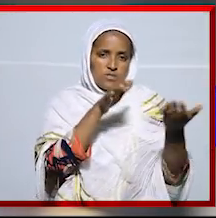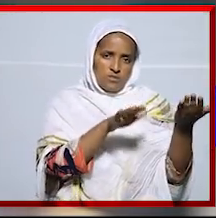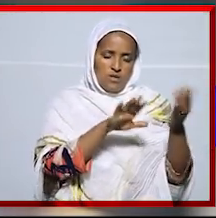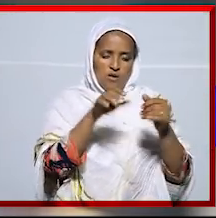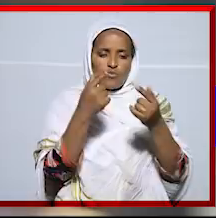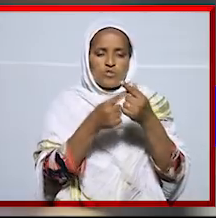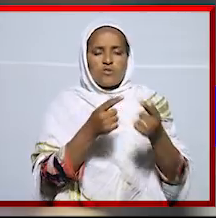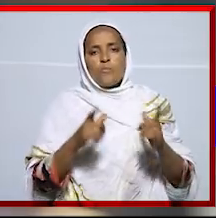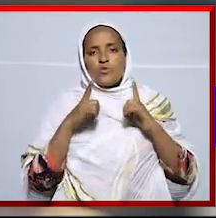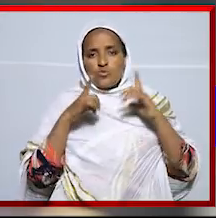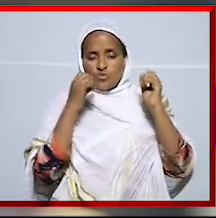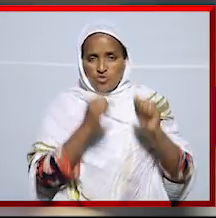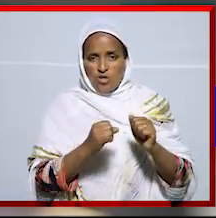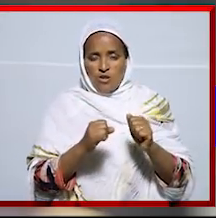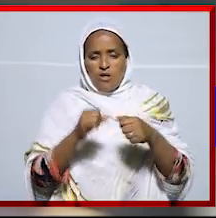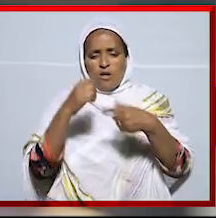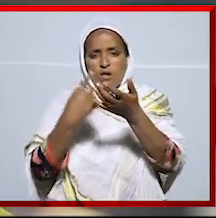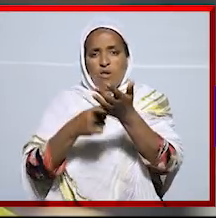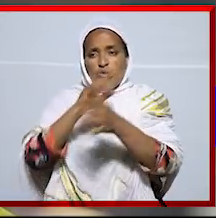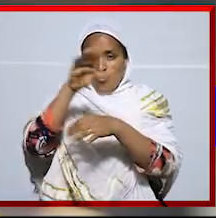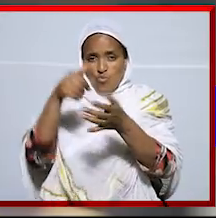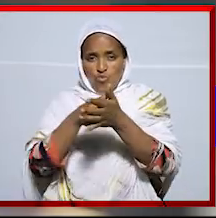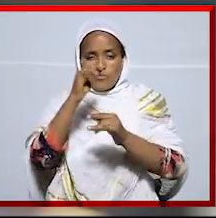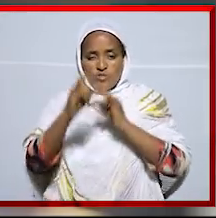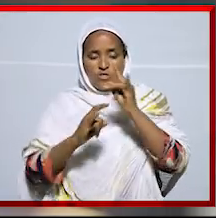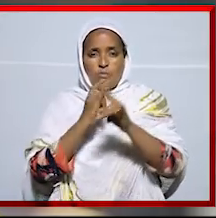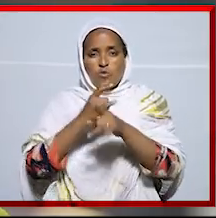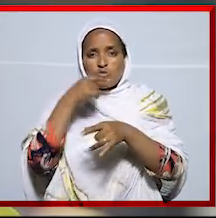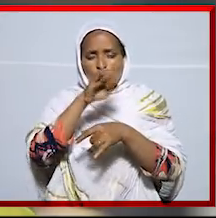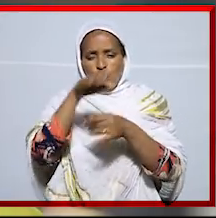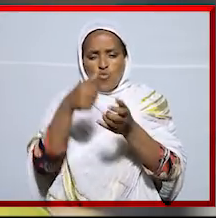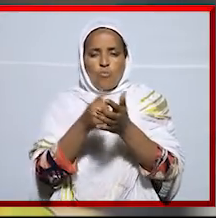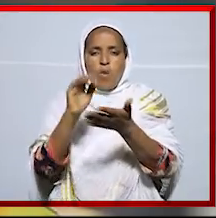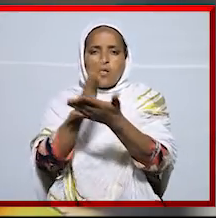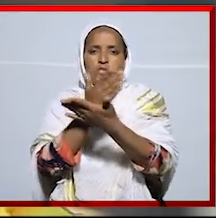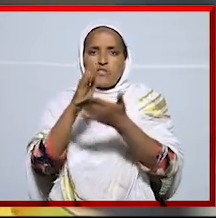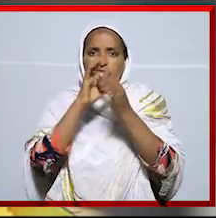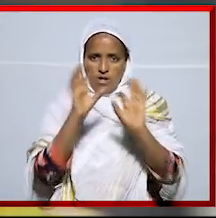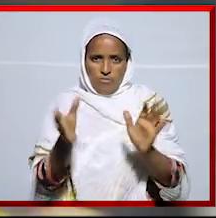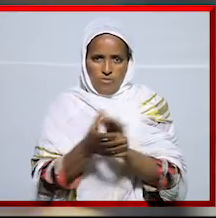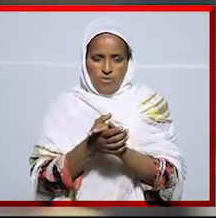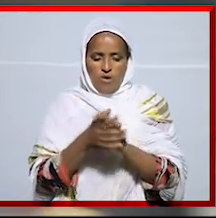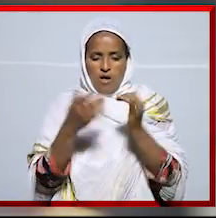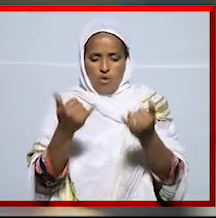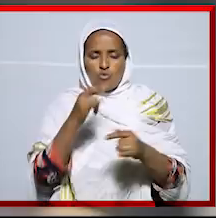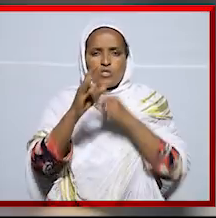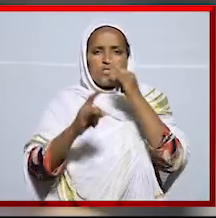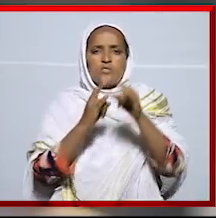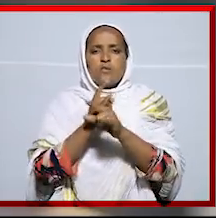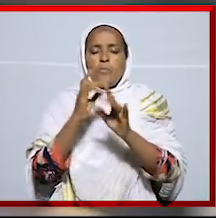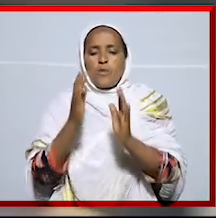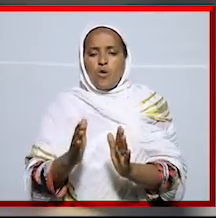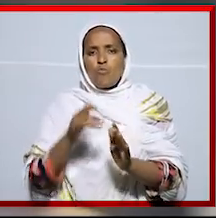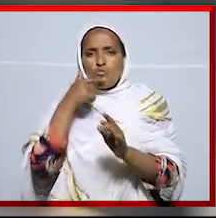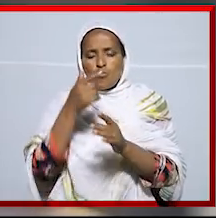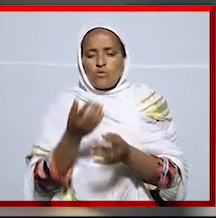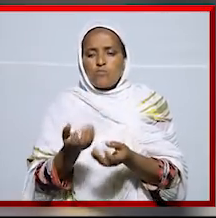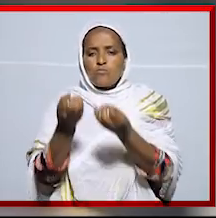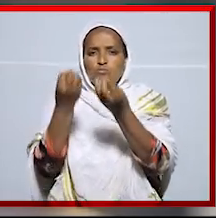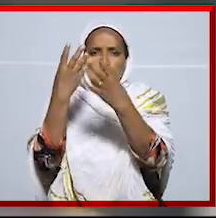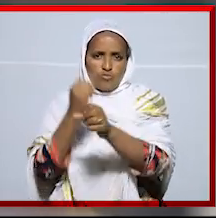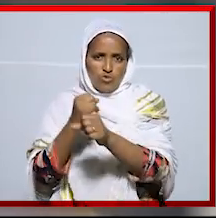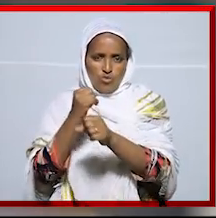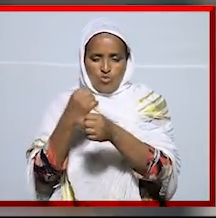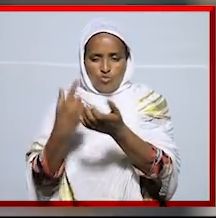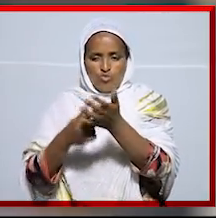በልክ ወደዛ መኖር ይችላል። ያው ሁሉም ዘመናዊነት ሲባል ሁሉም ነገር ማሳተፍ ይለብ። አሁን ዘመናዊ ነን ብሎ ብዙ ነገር የሚያደርጉ